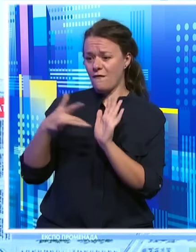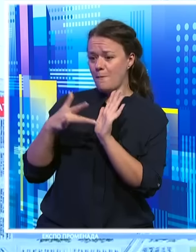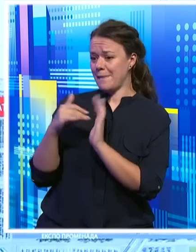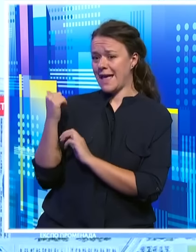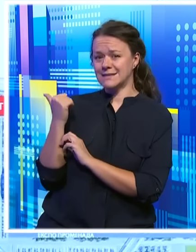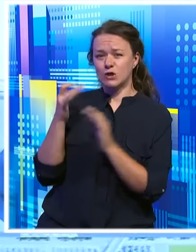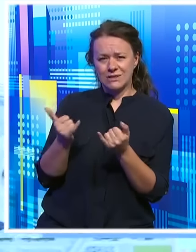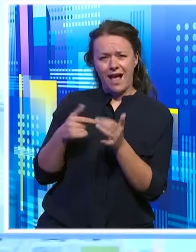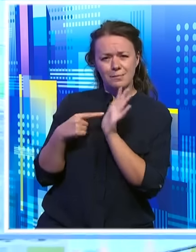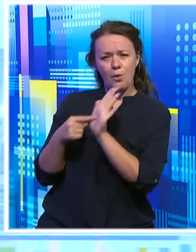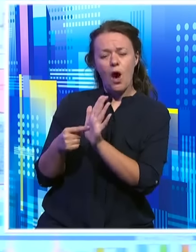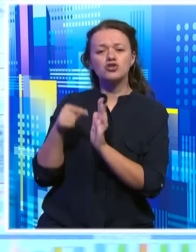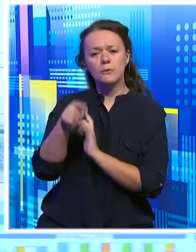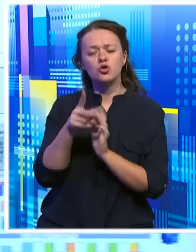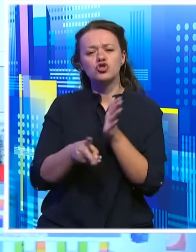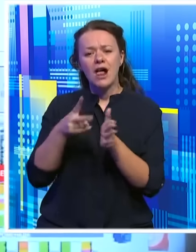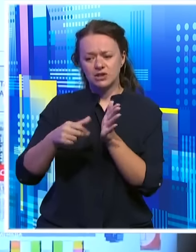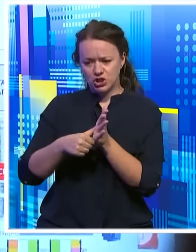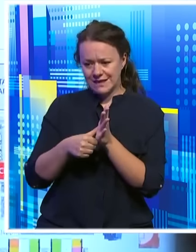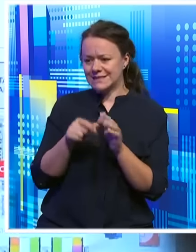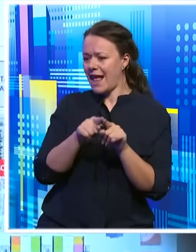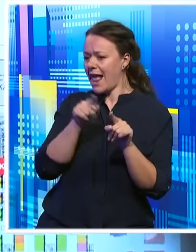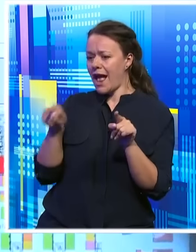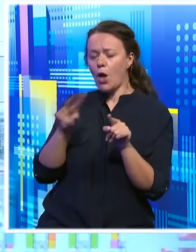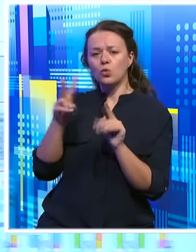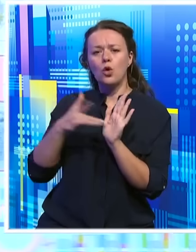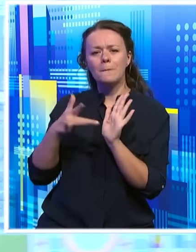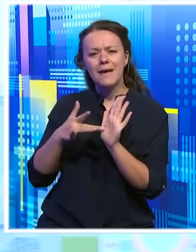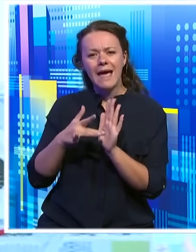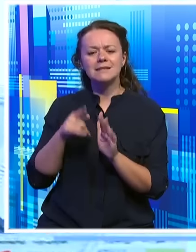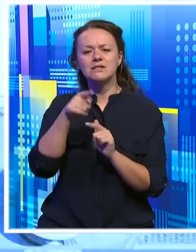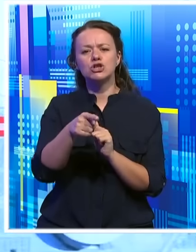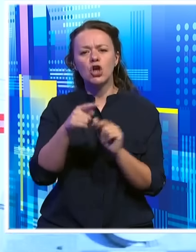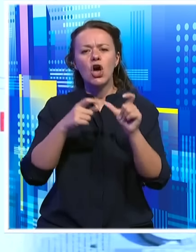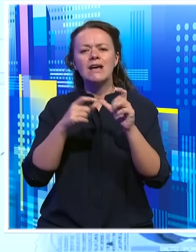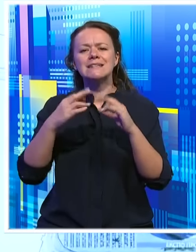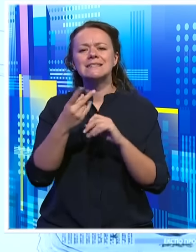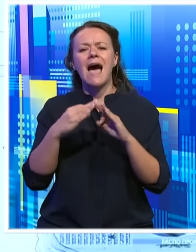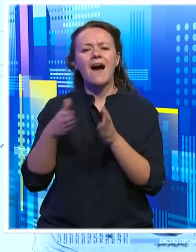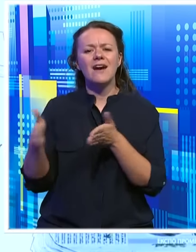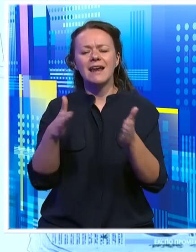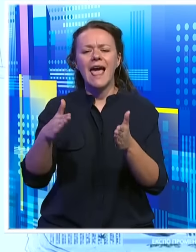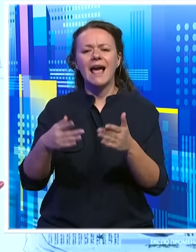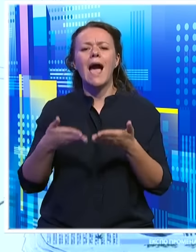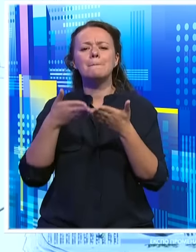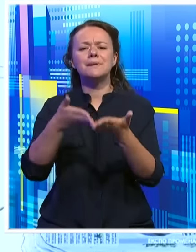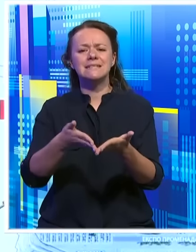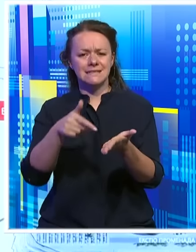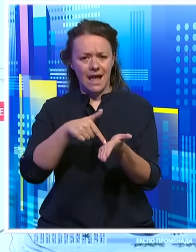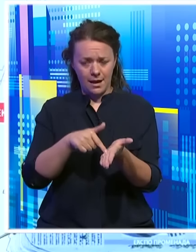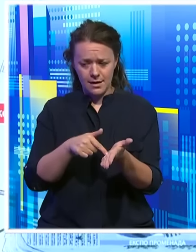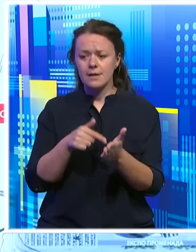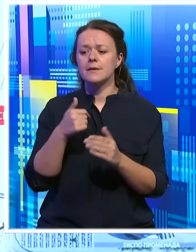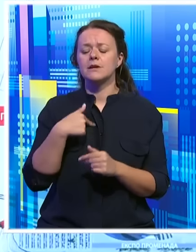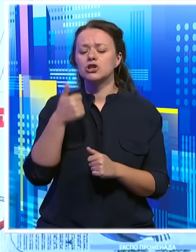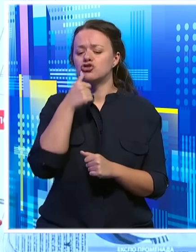ovde gde pokazujem. Ovde će se nalaziti pristan na Savi da bi ljudi mogli da se orijentišu. Šta je to što smo pripremili, šta je